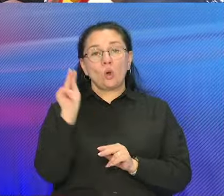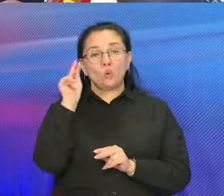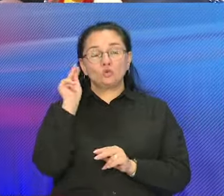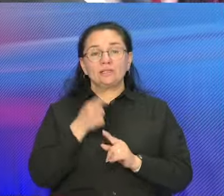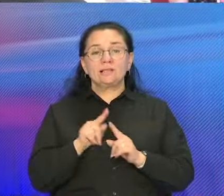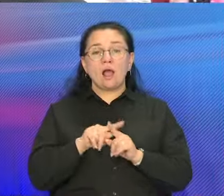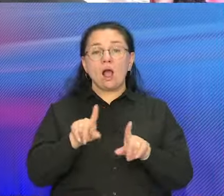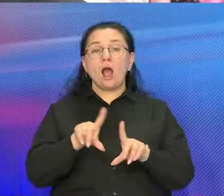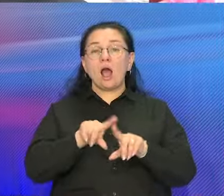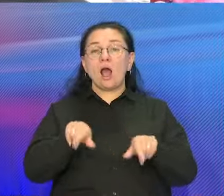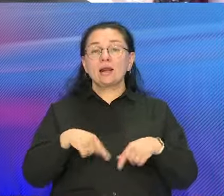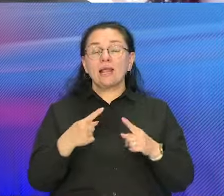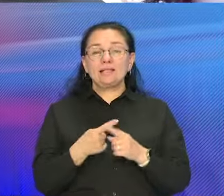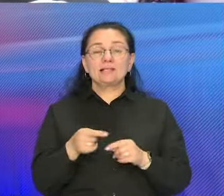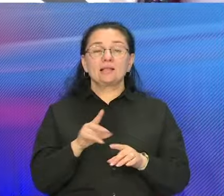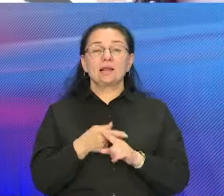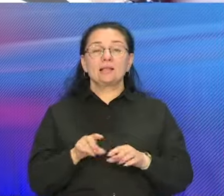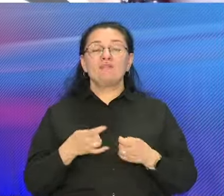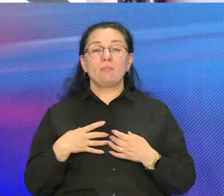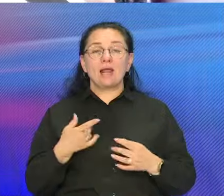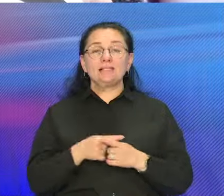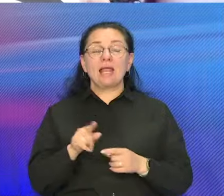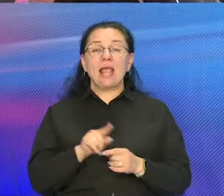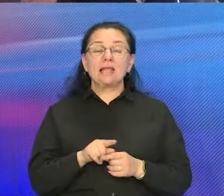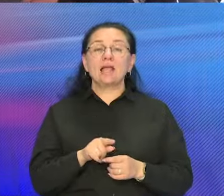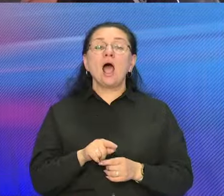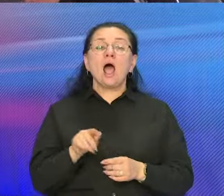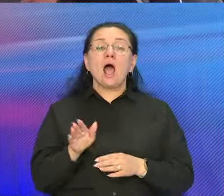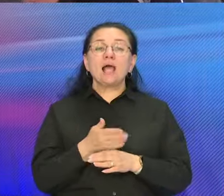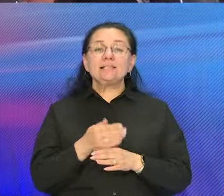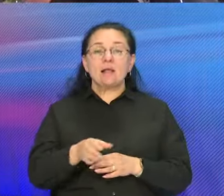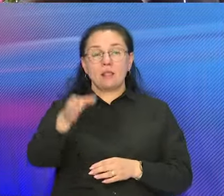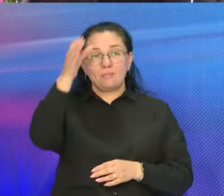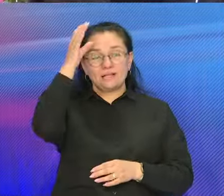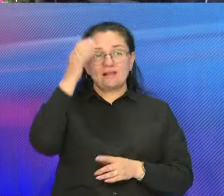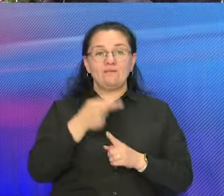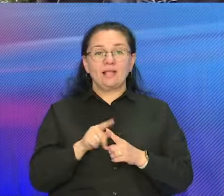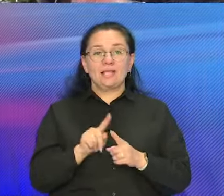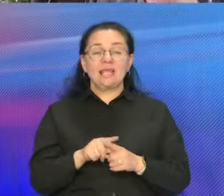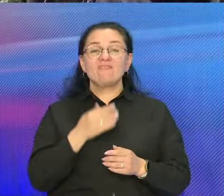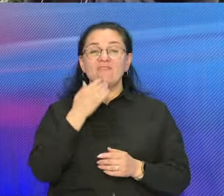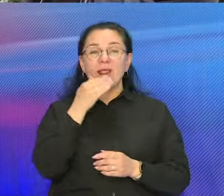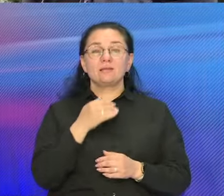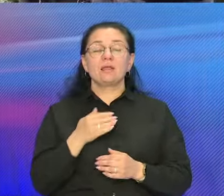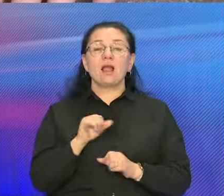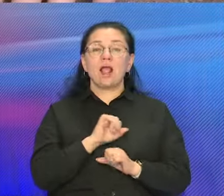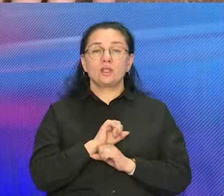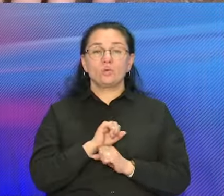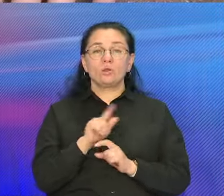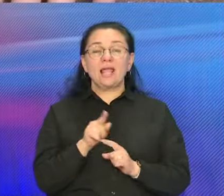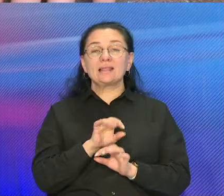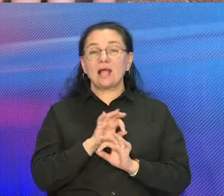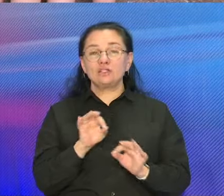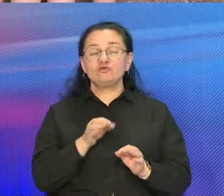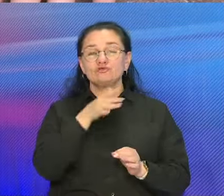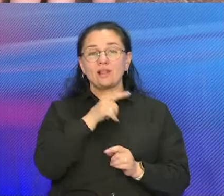Организатор святых городские отделы дукации У вушню началась самая очеканная пора – долгие летние каникулы Это выдатный час для